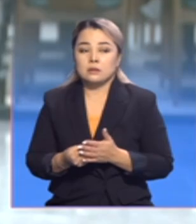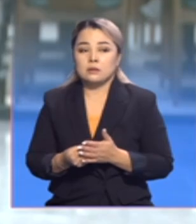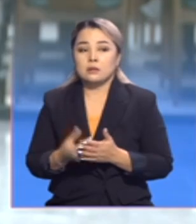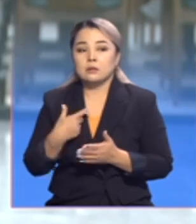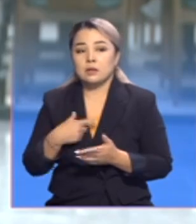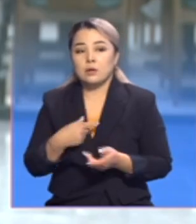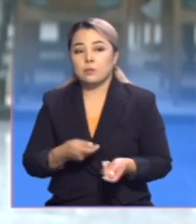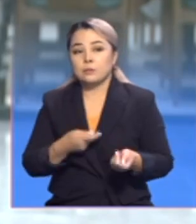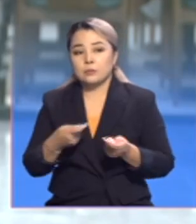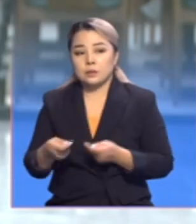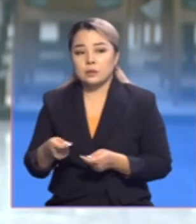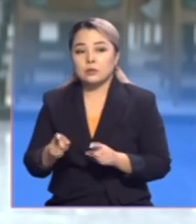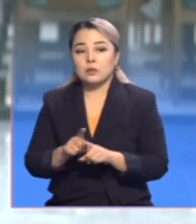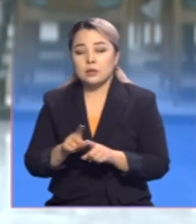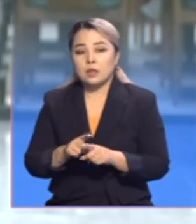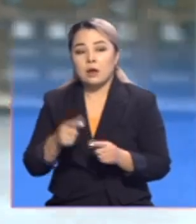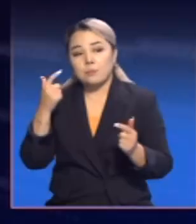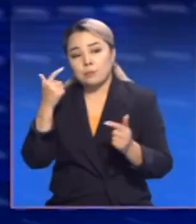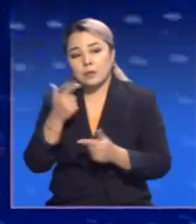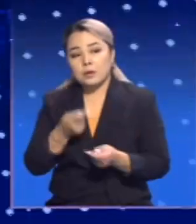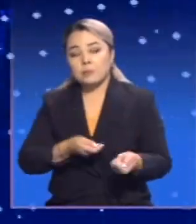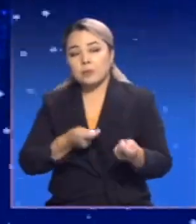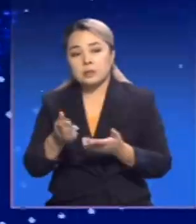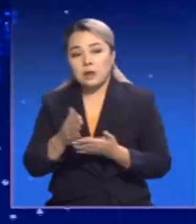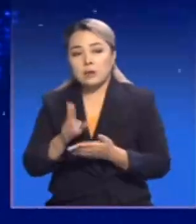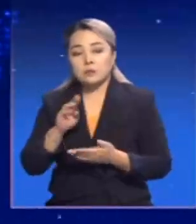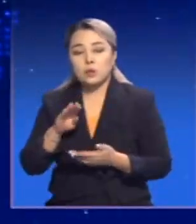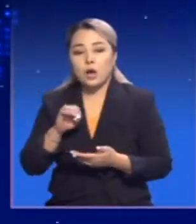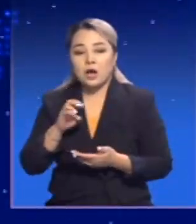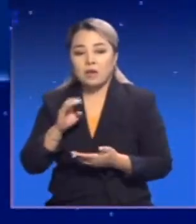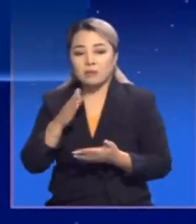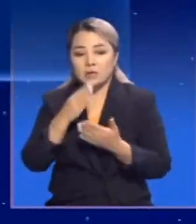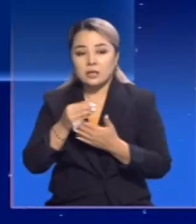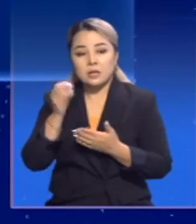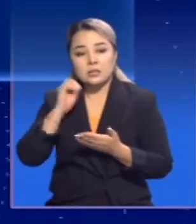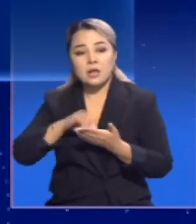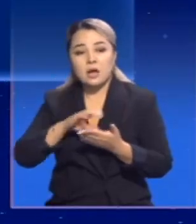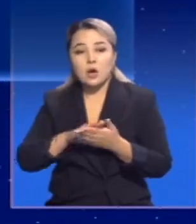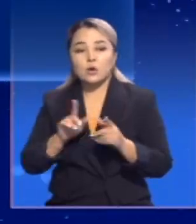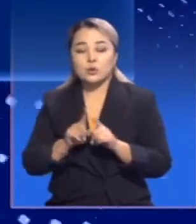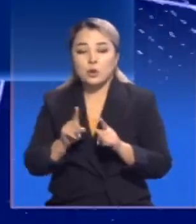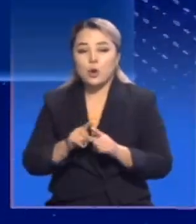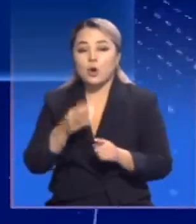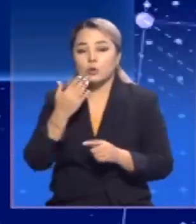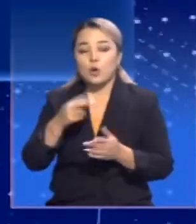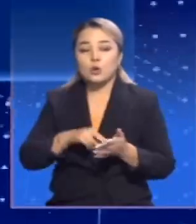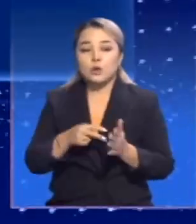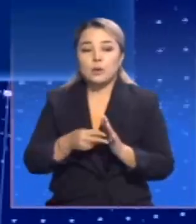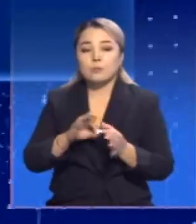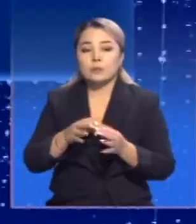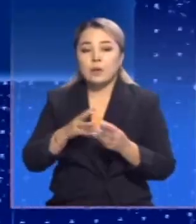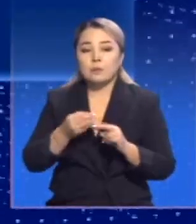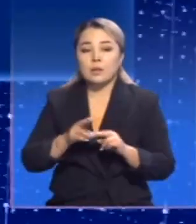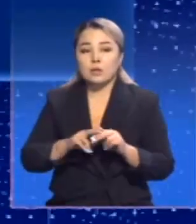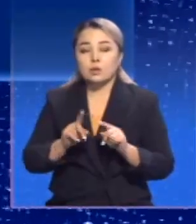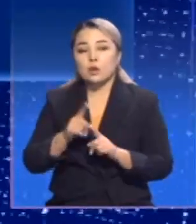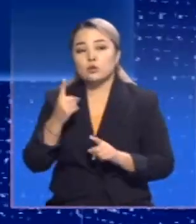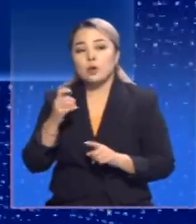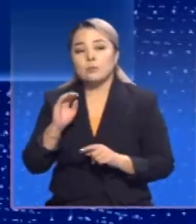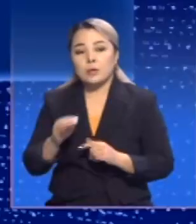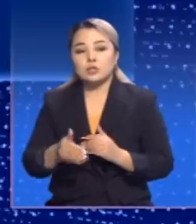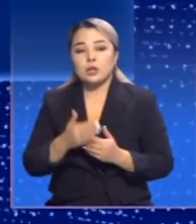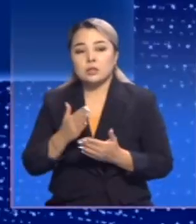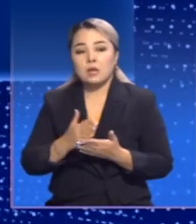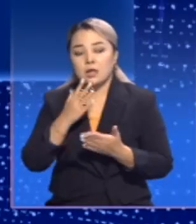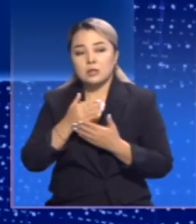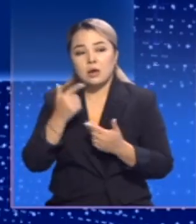продуктілерін ғана әкемейді. Олар және де білім әкеледі. Қасым Жомарт Тоқаев цифрландыру жөніндегі ұлттық жобаның аясында кемінде 100 мың жоғары